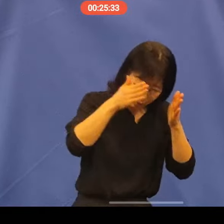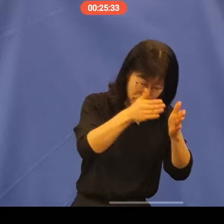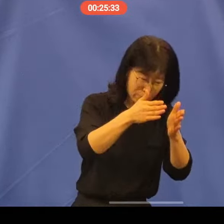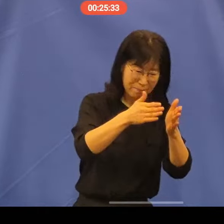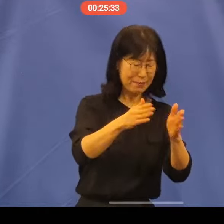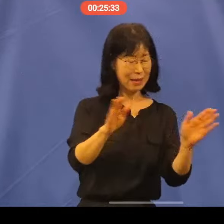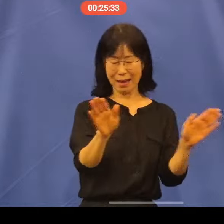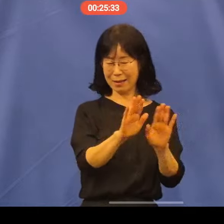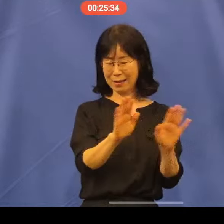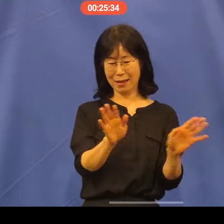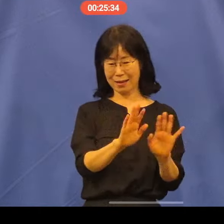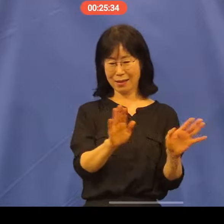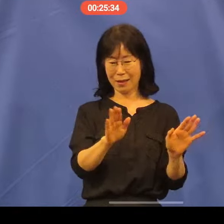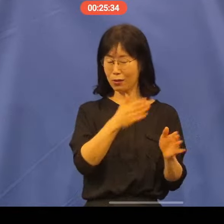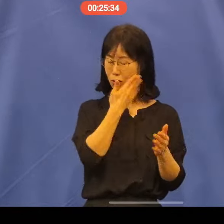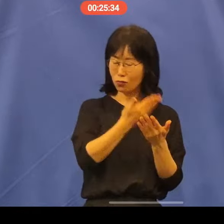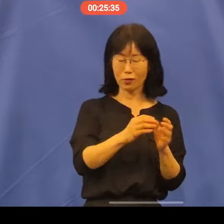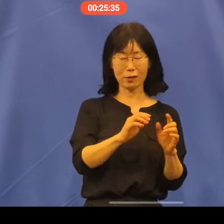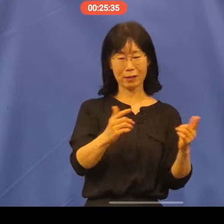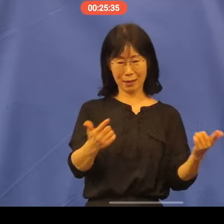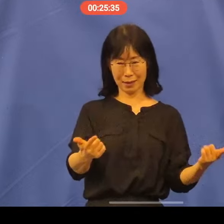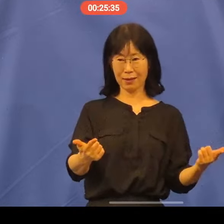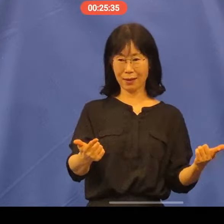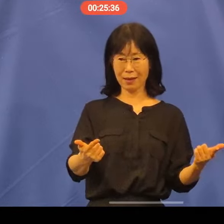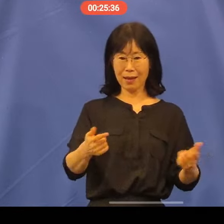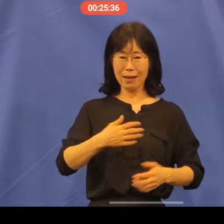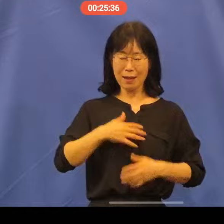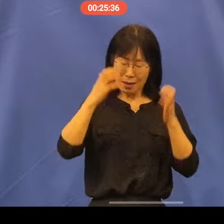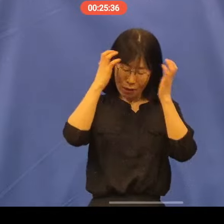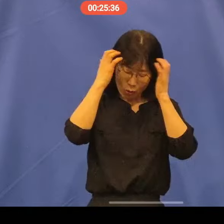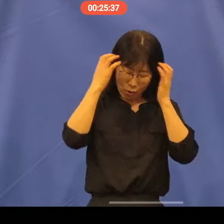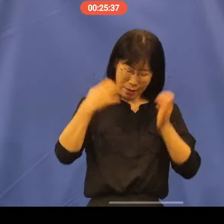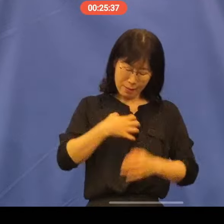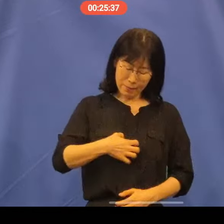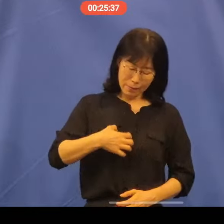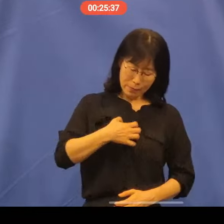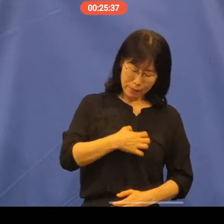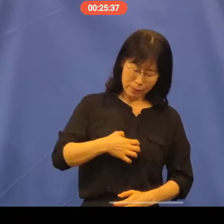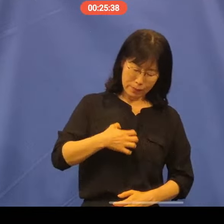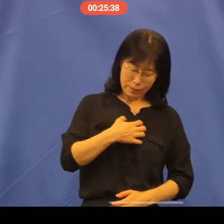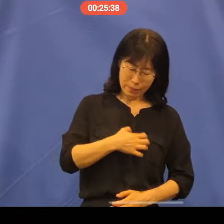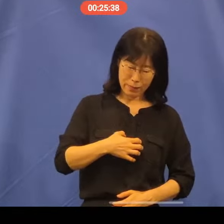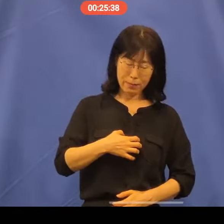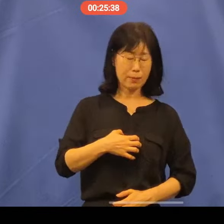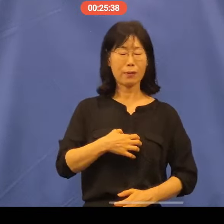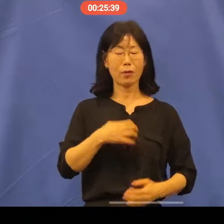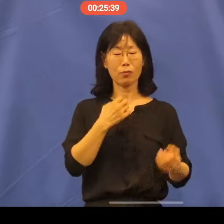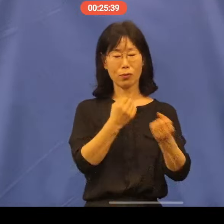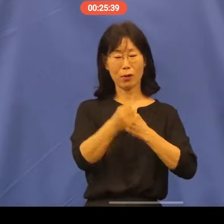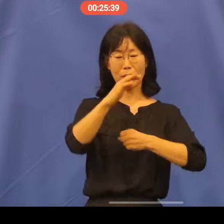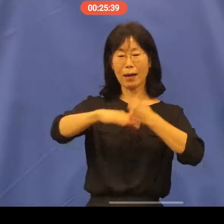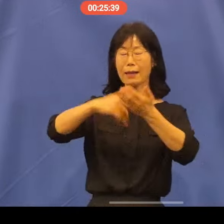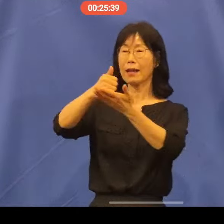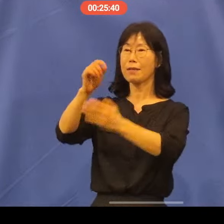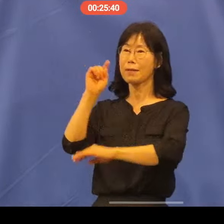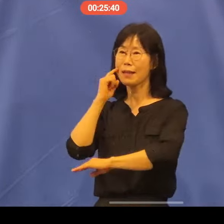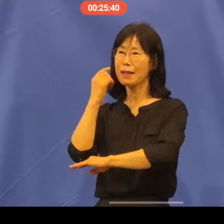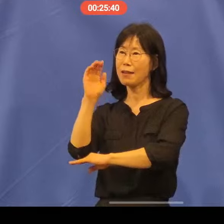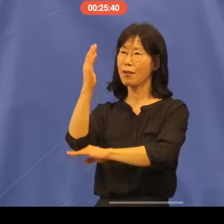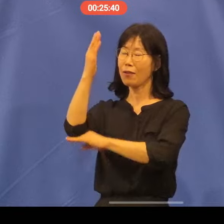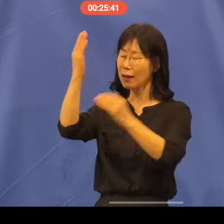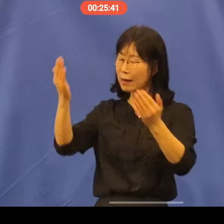당하고, 우리가 지금 고난을 당하고 고통을 당한다 할지라도 하나님의 이 고통을 통해 당신의 영광을 드러내실 것이라고는 확신이